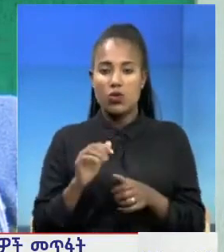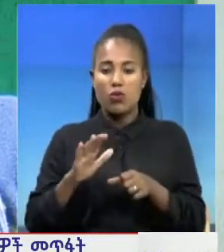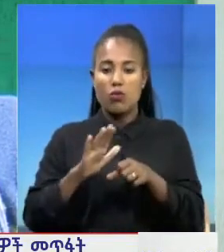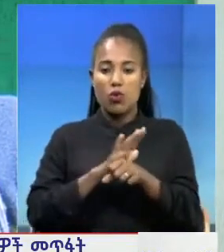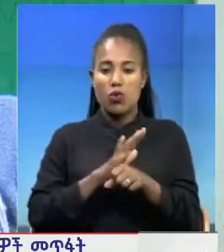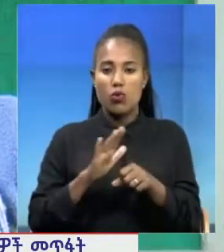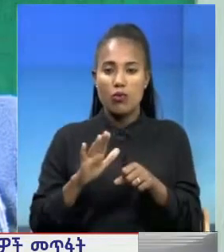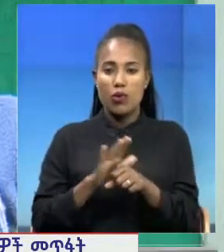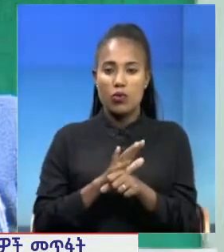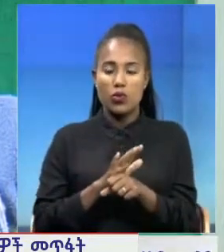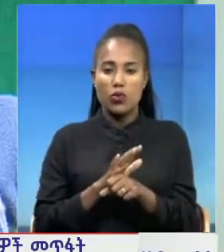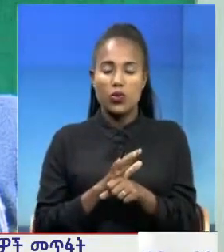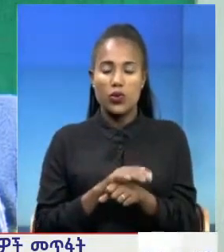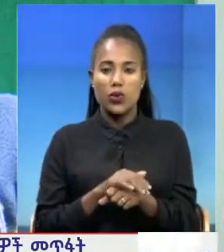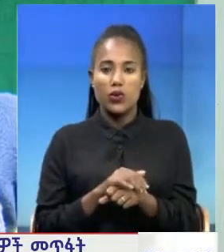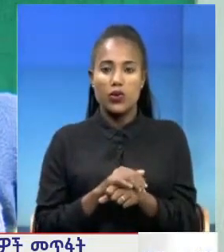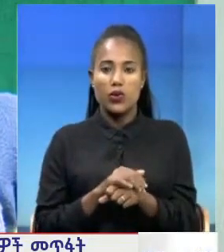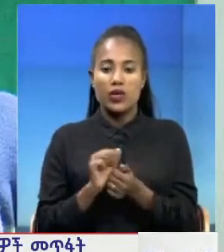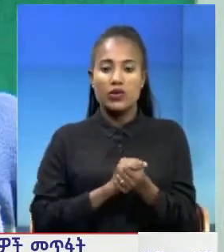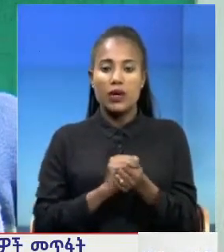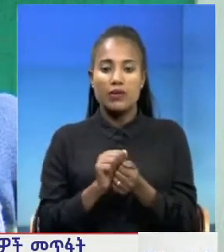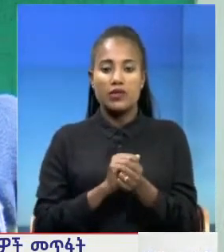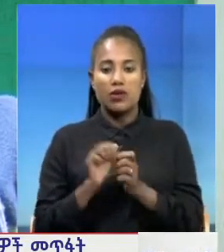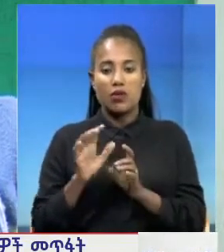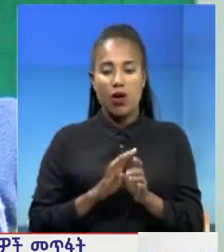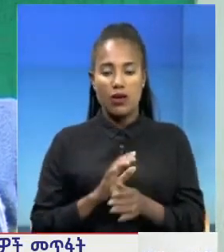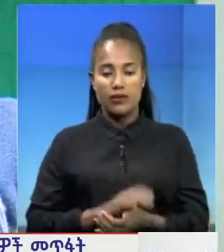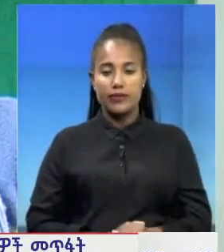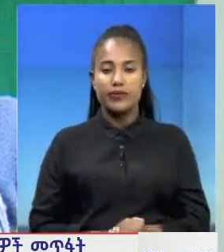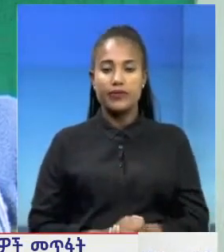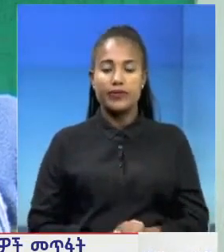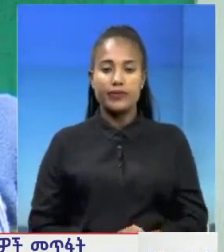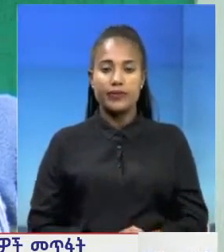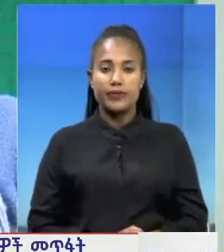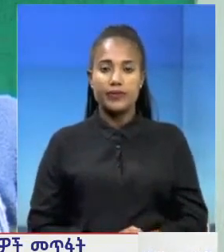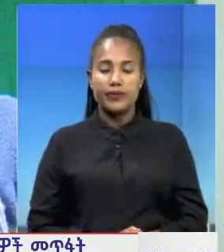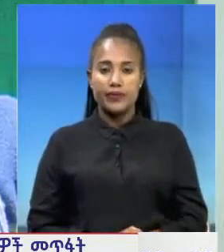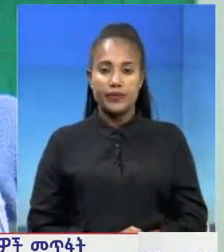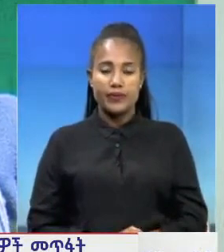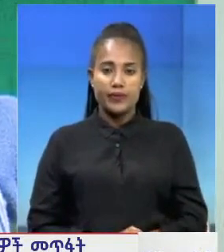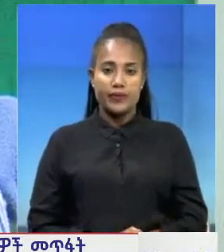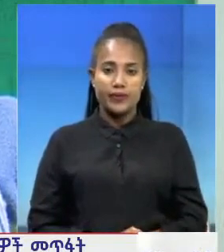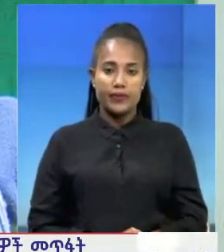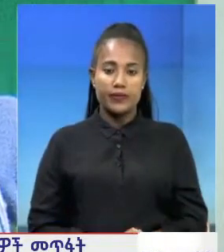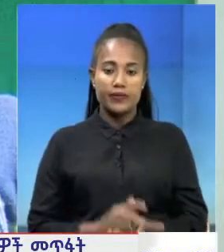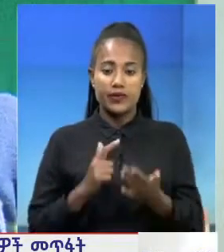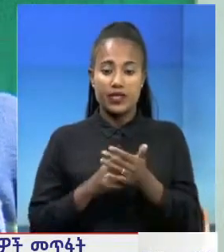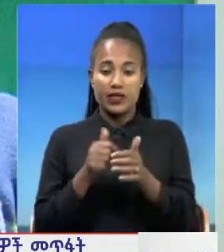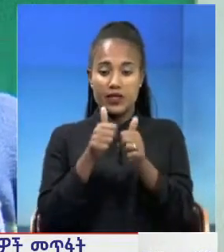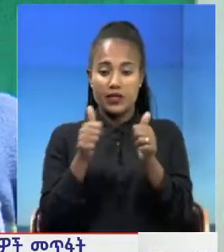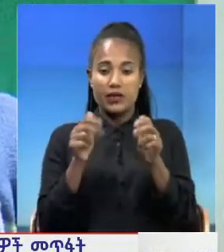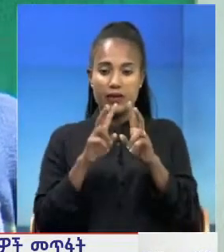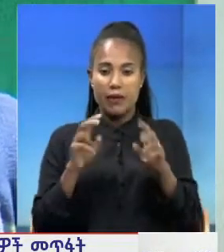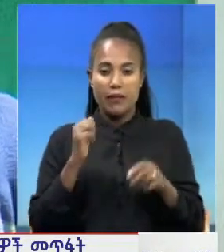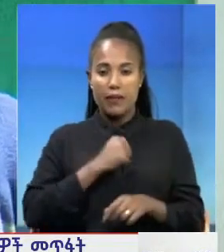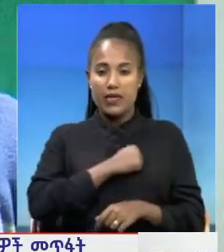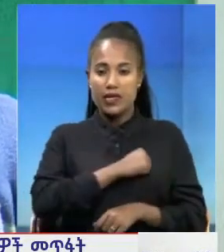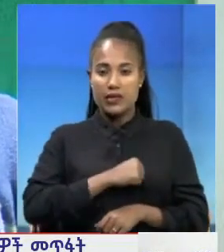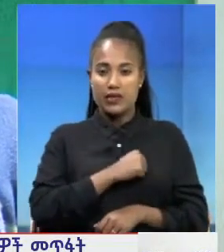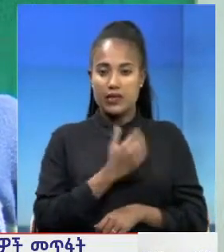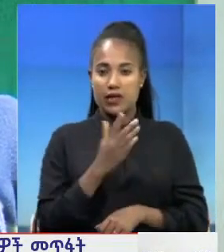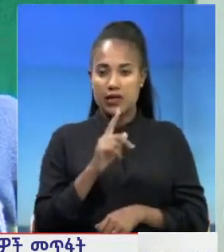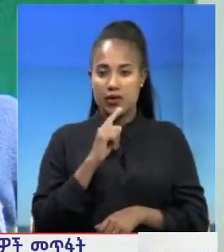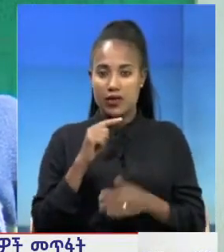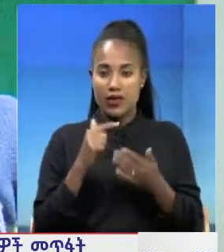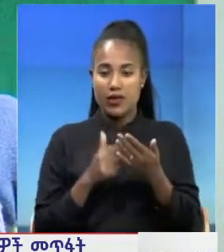ለሙሉ ዳሜጅ ሆኗል። ከጥቅም ውጪ እንዲሆኑ ሆን ተብሎ ተደርጓል። ይህ እጅግ በጣም የሚያሳዝን ነገር ነው።